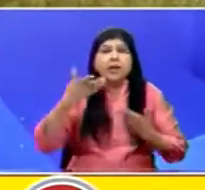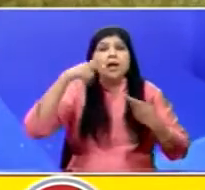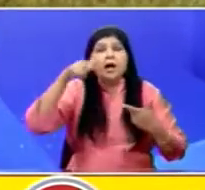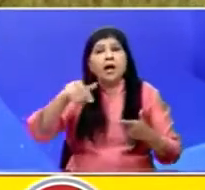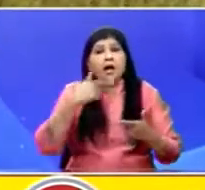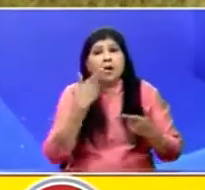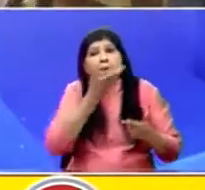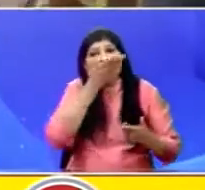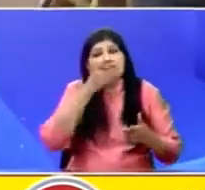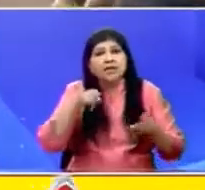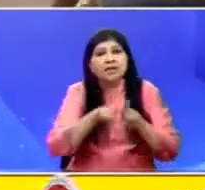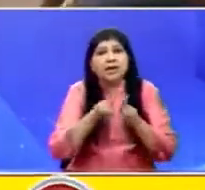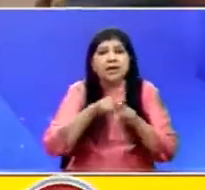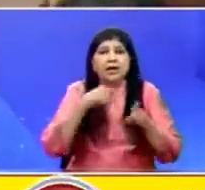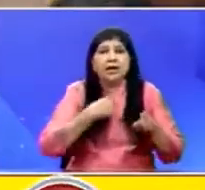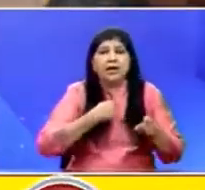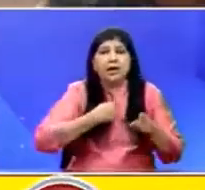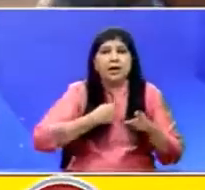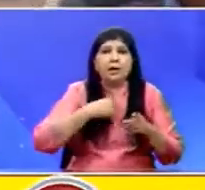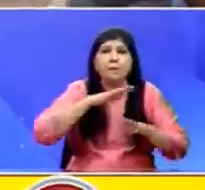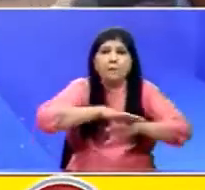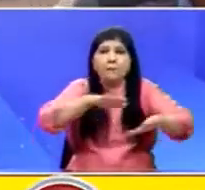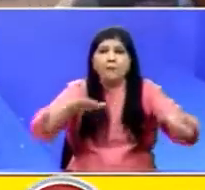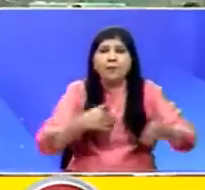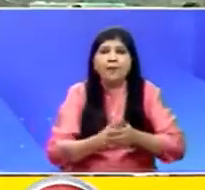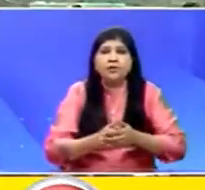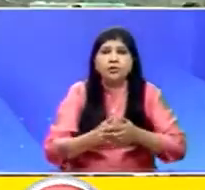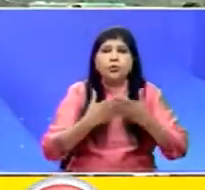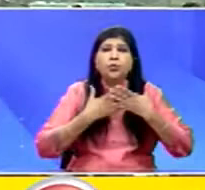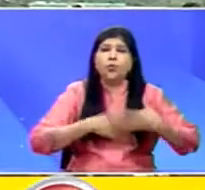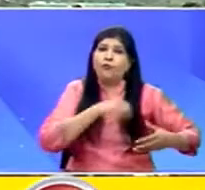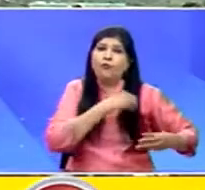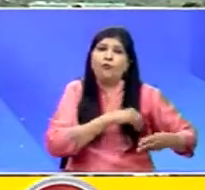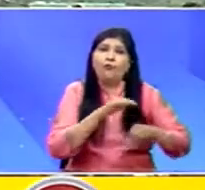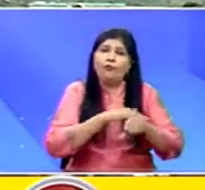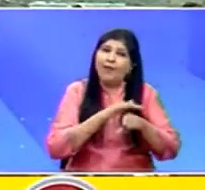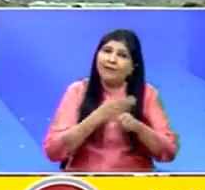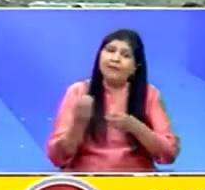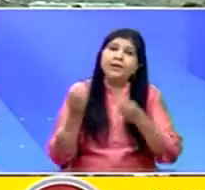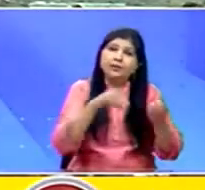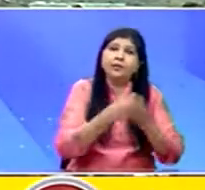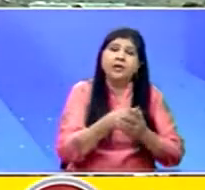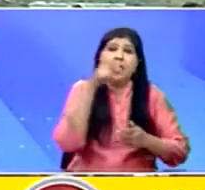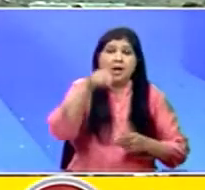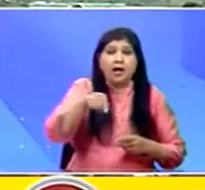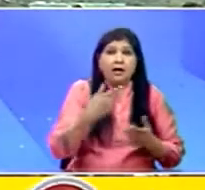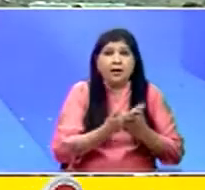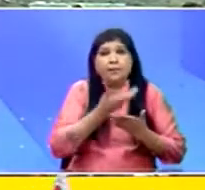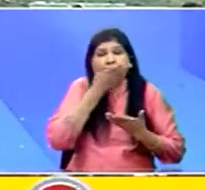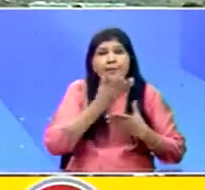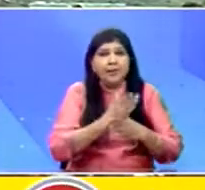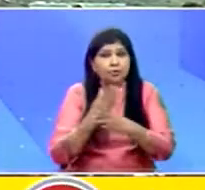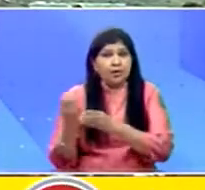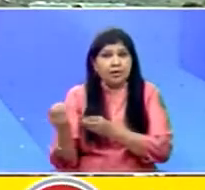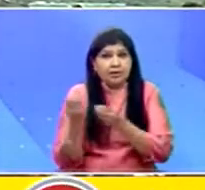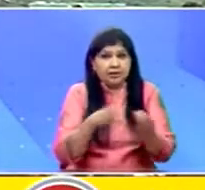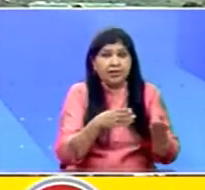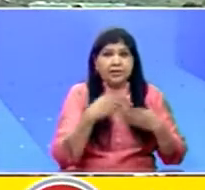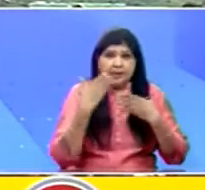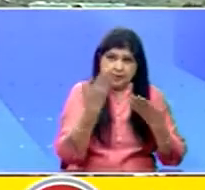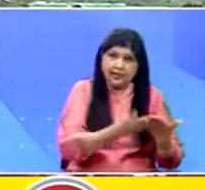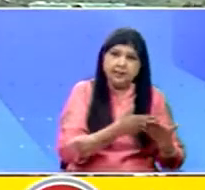ही हमारी संतानों का हित होता है। आप हमें सुरक्षा प्रदान करने वाले